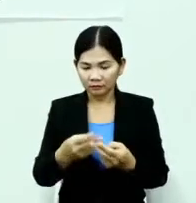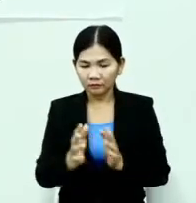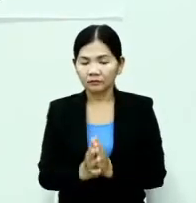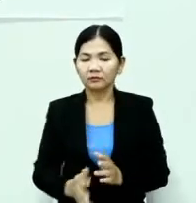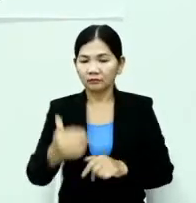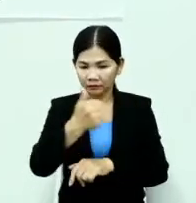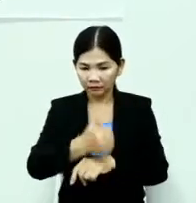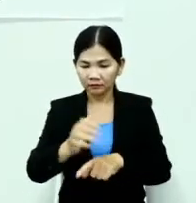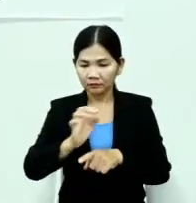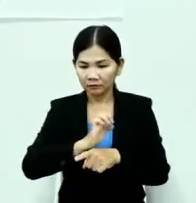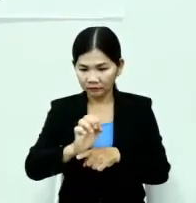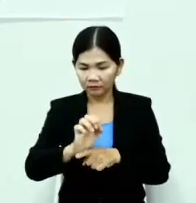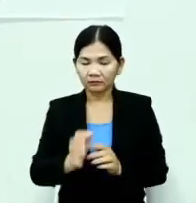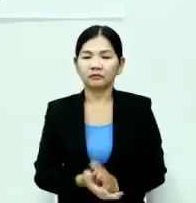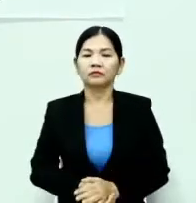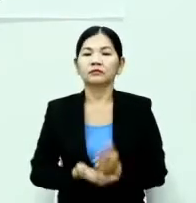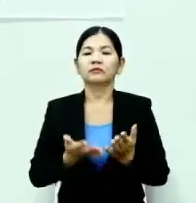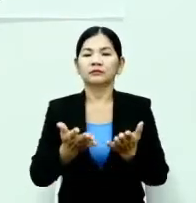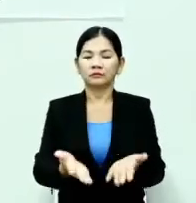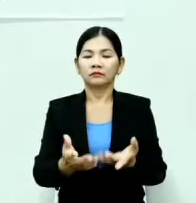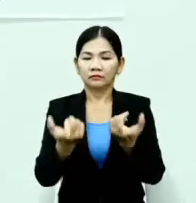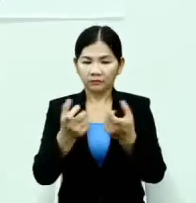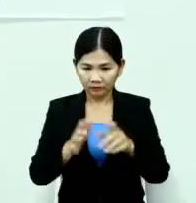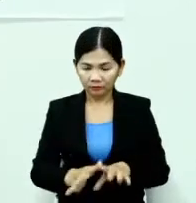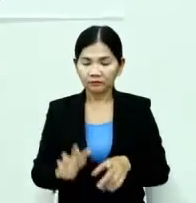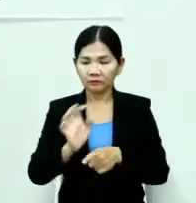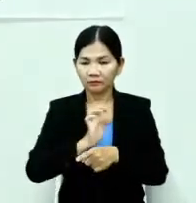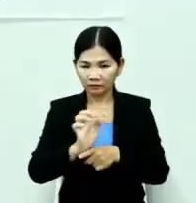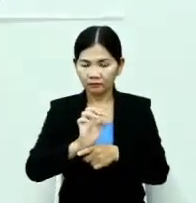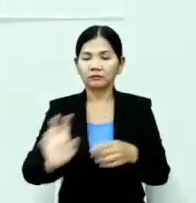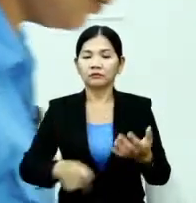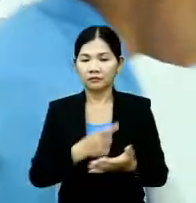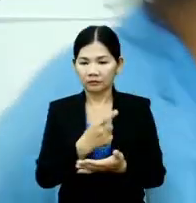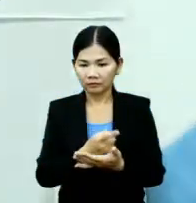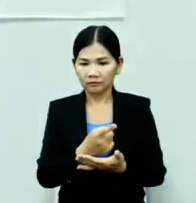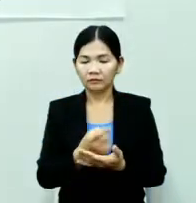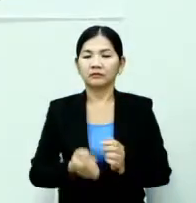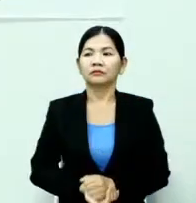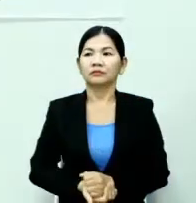thiên chầm nọt. Ní cứ dương trời mốt. Chà, đọt xa chầm nọt. Ta cho rung tặng ổn nế.